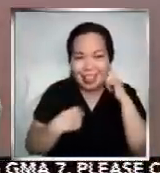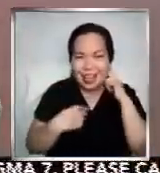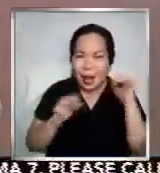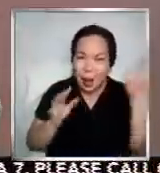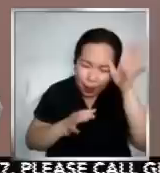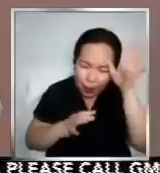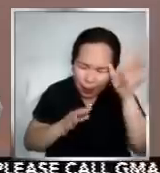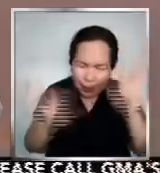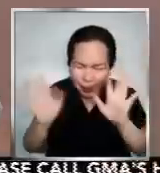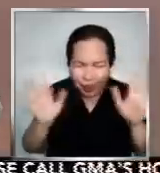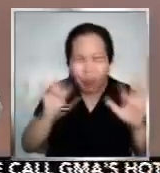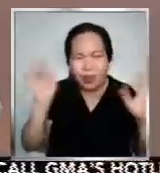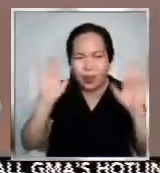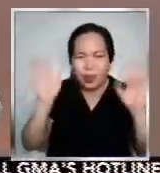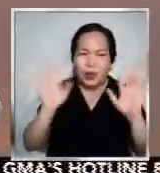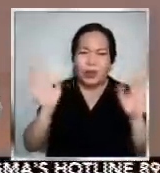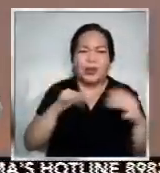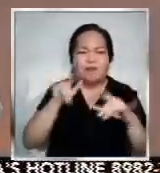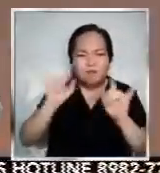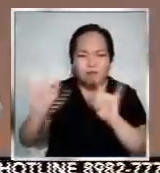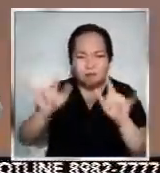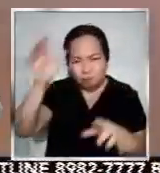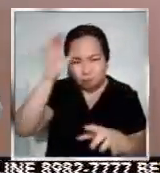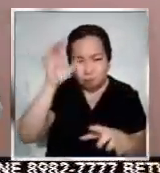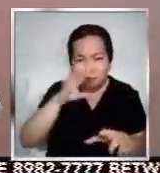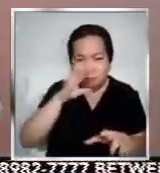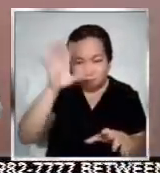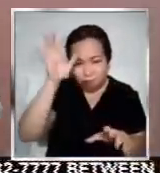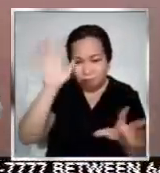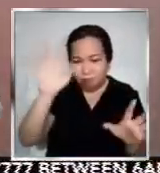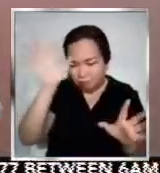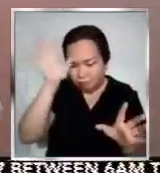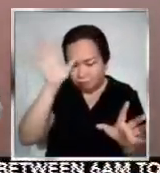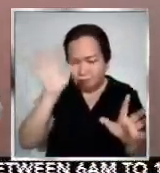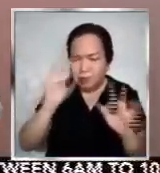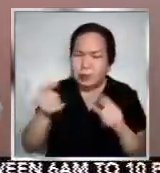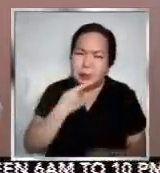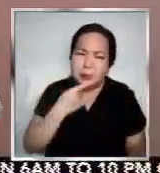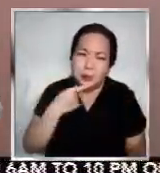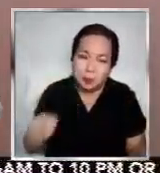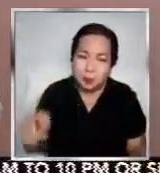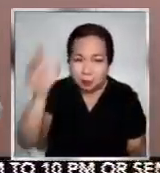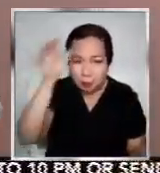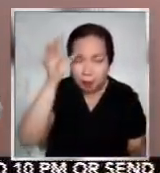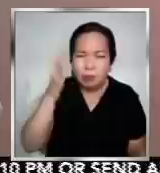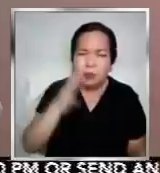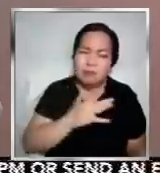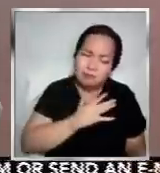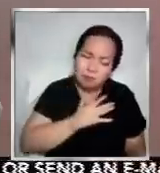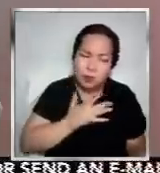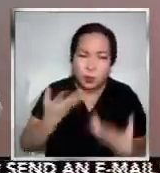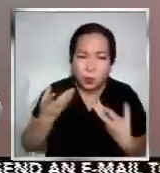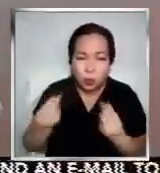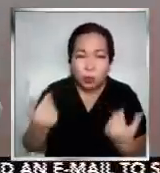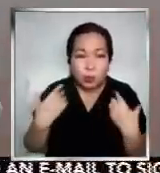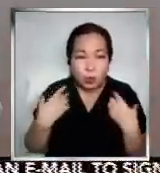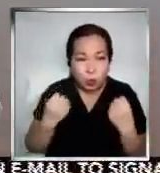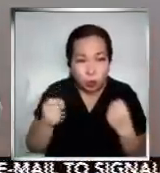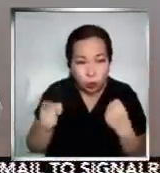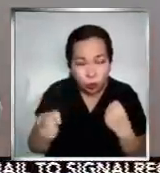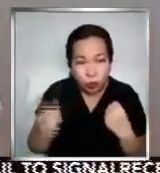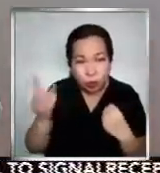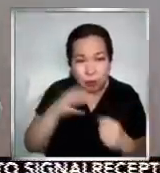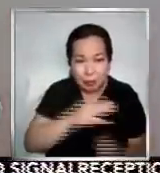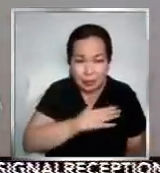We love you! We miss you, Dad! Pagaling ka, mahal, ha? Oo! Sorry, hindi